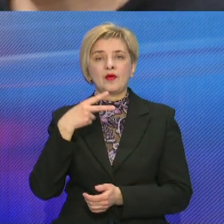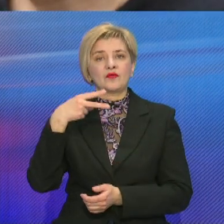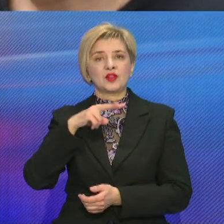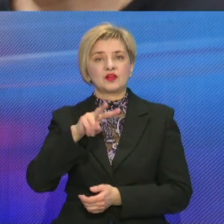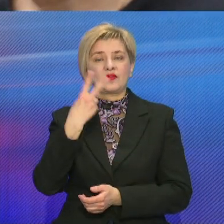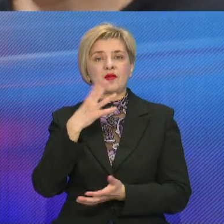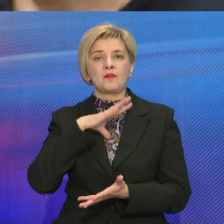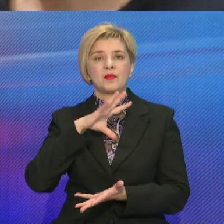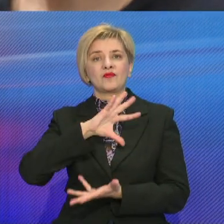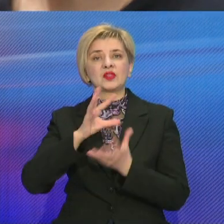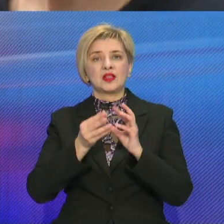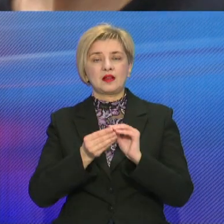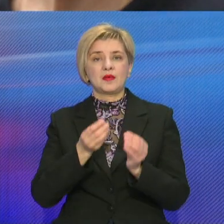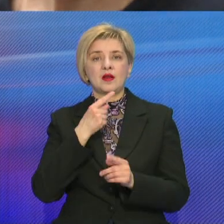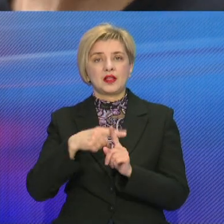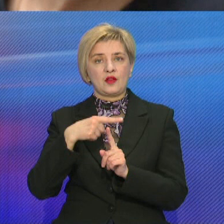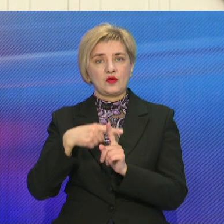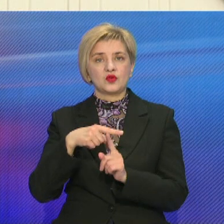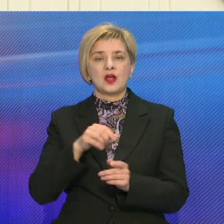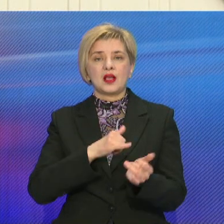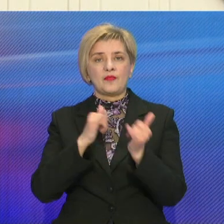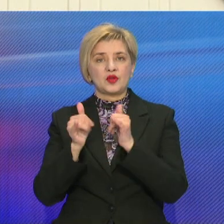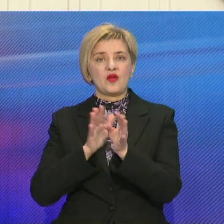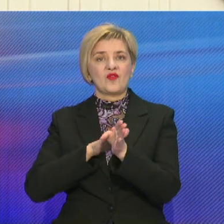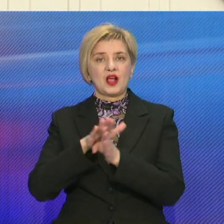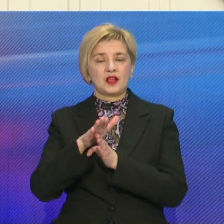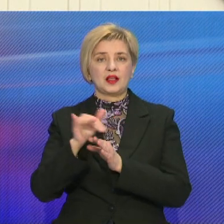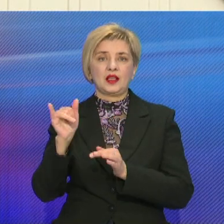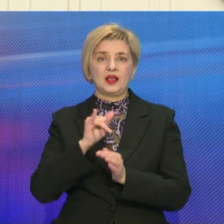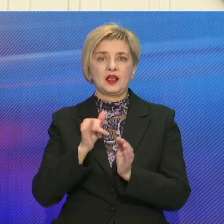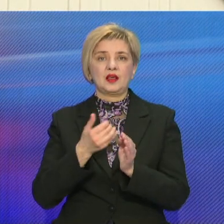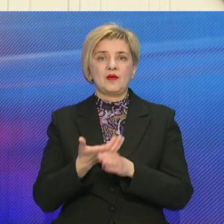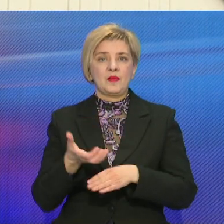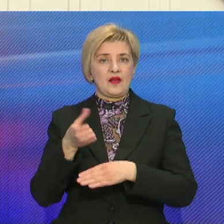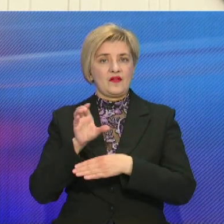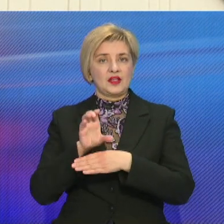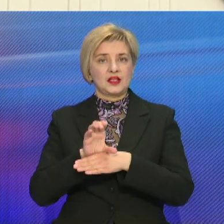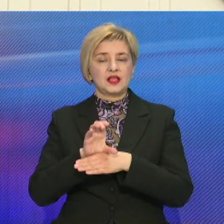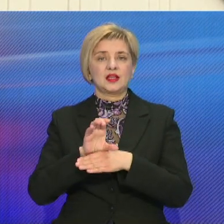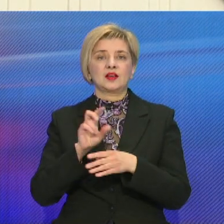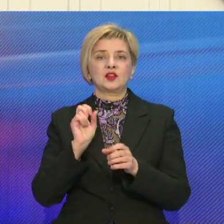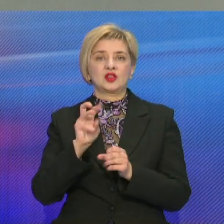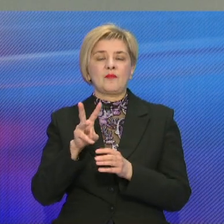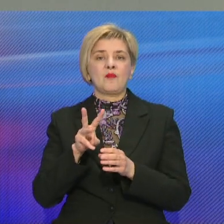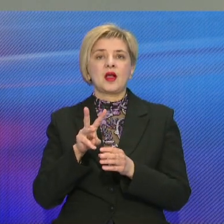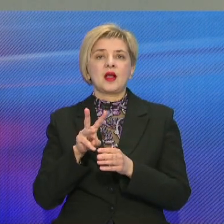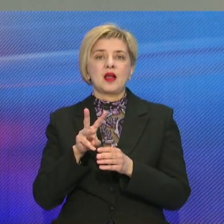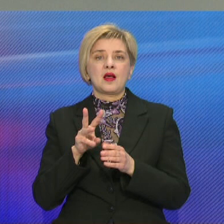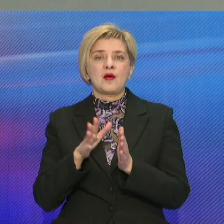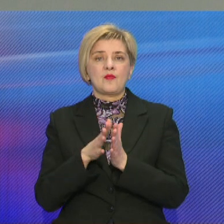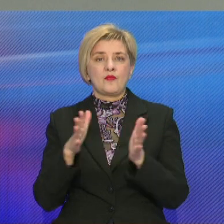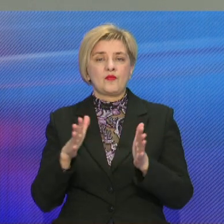склався становча, забезпечено не только его выполнение, але и больший профицит, чем планировался першопочатково. Выполнены все